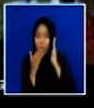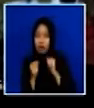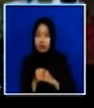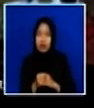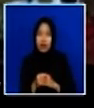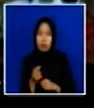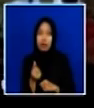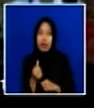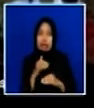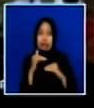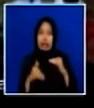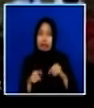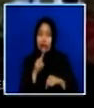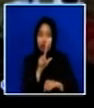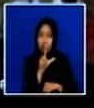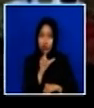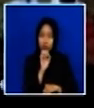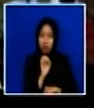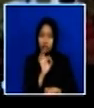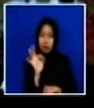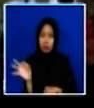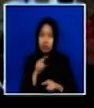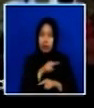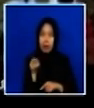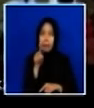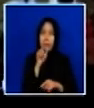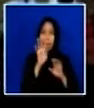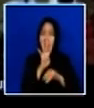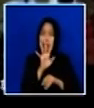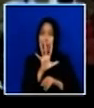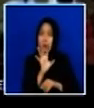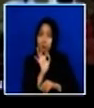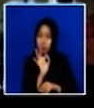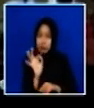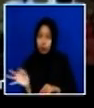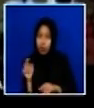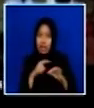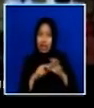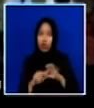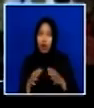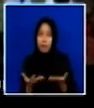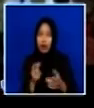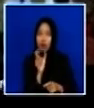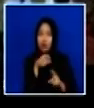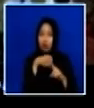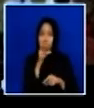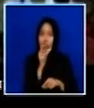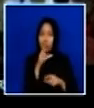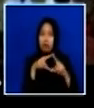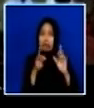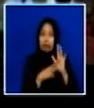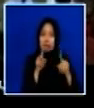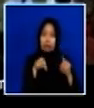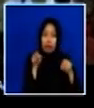terendah 170.000 sampai sekitar 450001 tergantung dari ukuran trus Jenis bunganya terus ramai